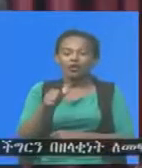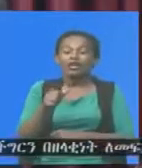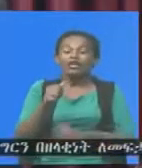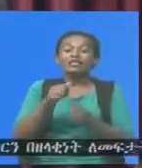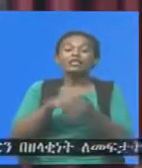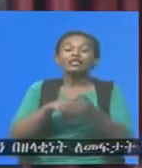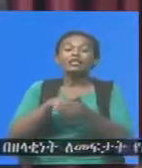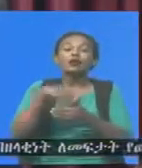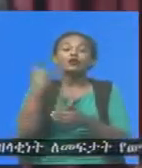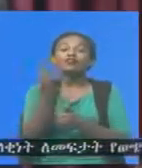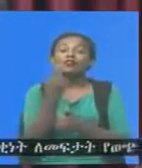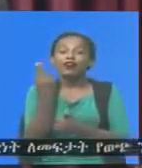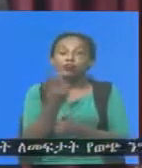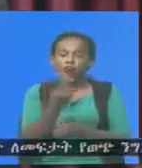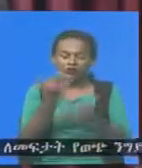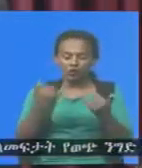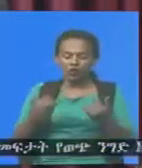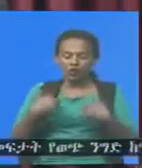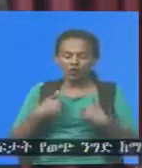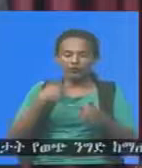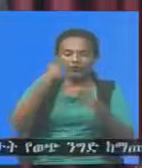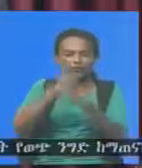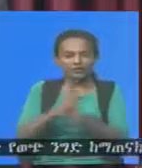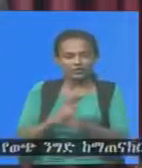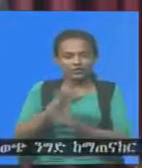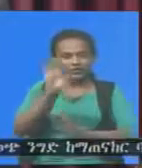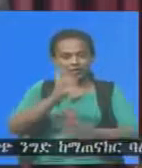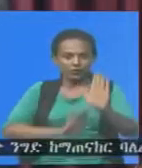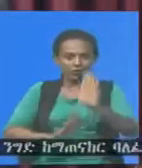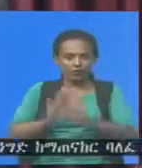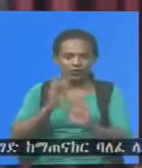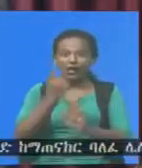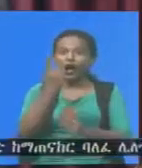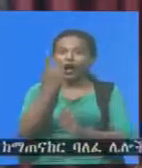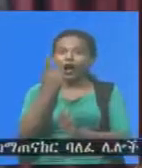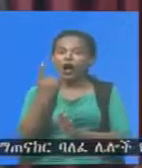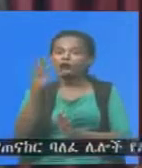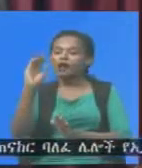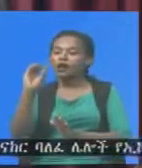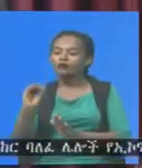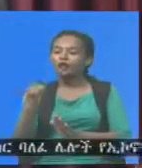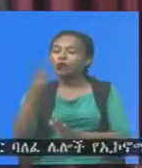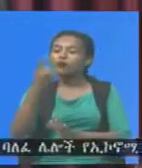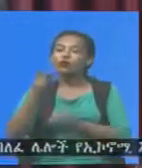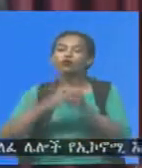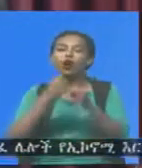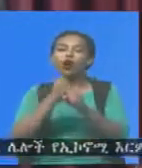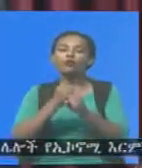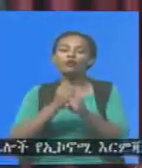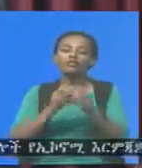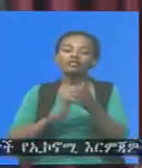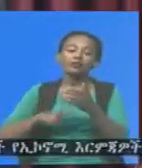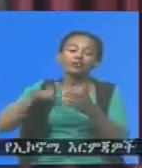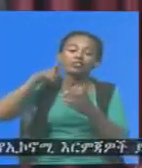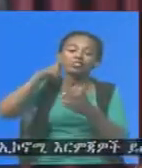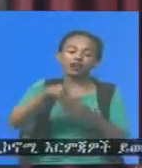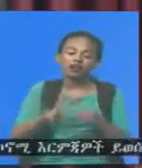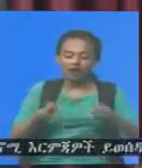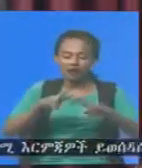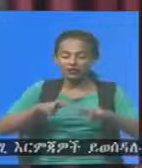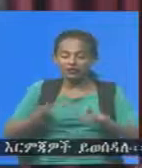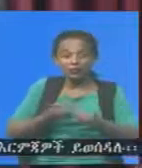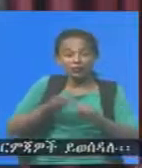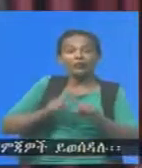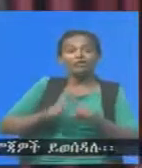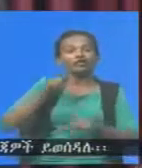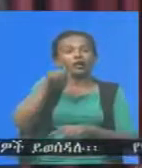የሚያዋጣው እስካሁን ያለንበትን በትክክል ገምግመን አንድ 50 100 ዓመት የሚያሻግረን ደግሞ አጥንተን መመለስ ያስፈልጋል። ያ ከሆነ